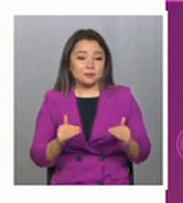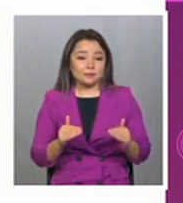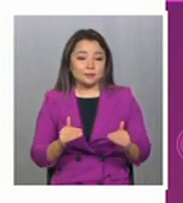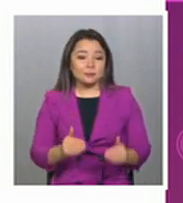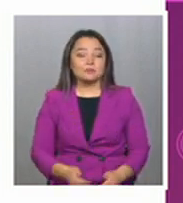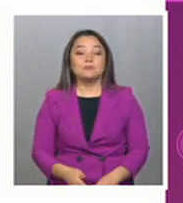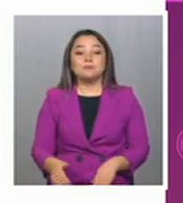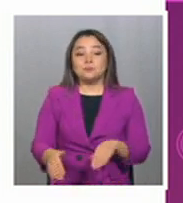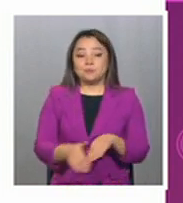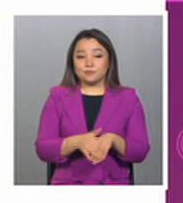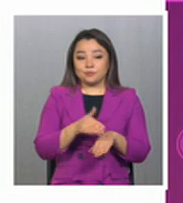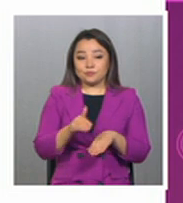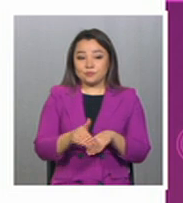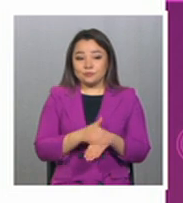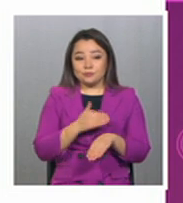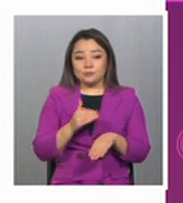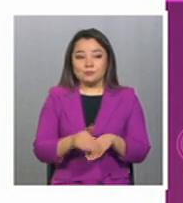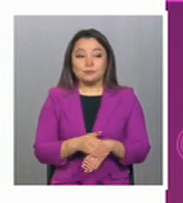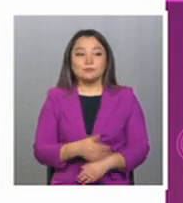Жарайсыңдар?